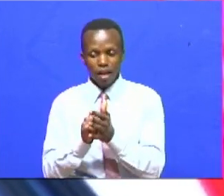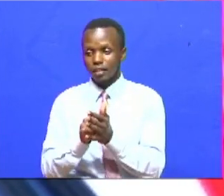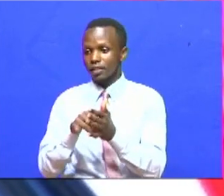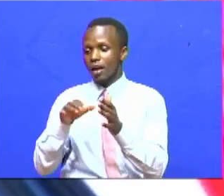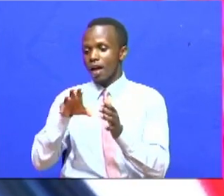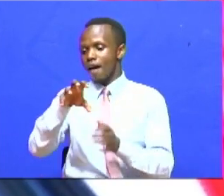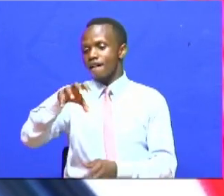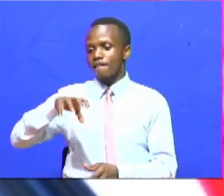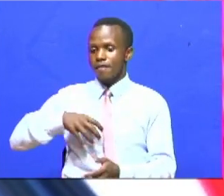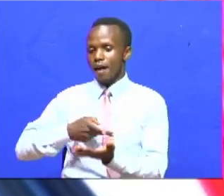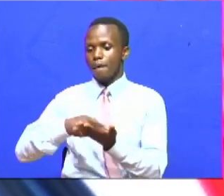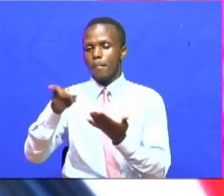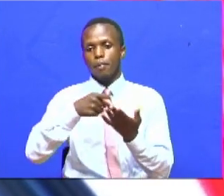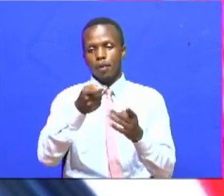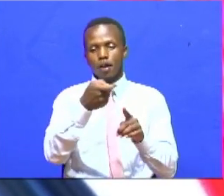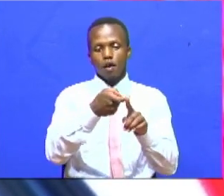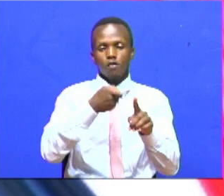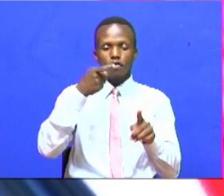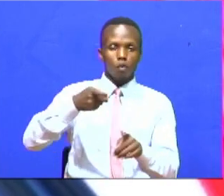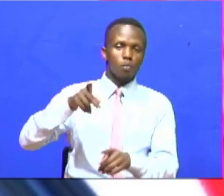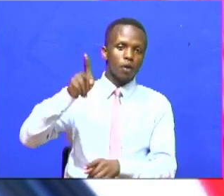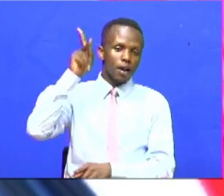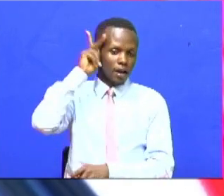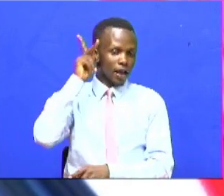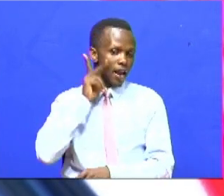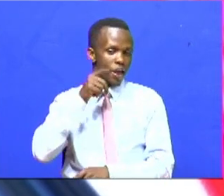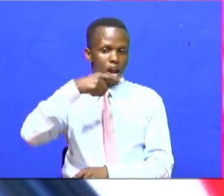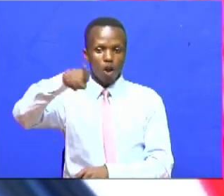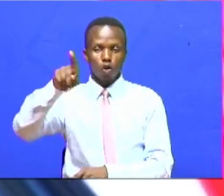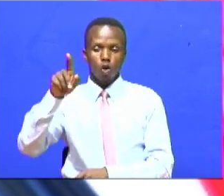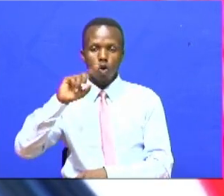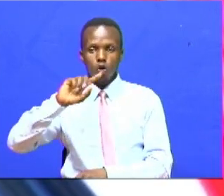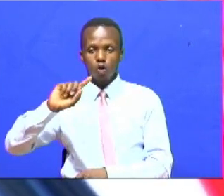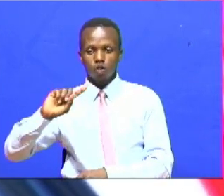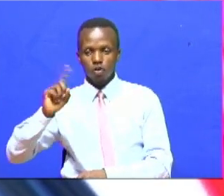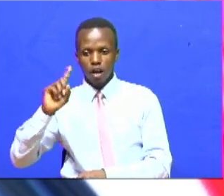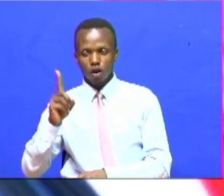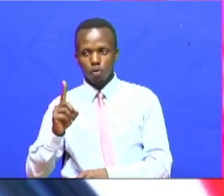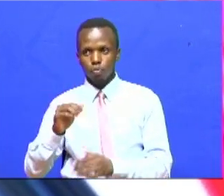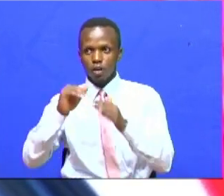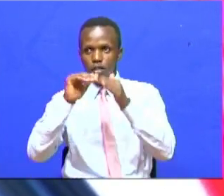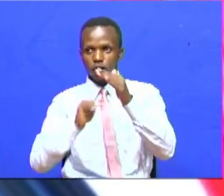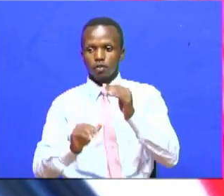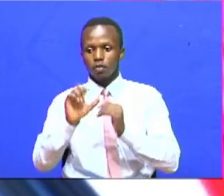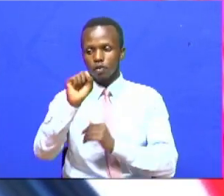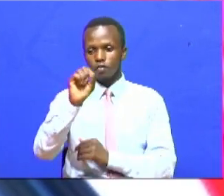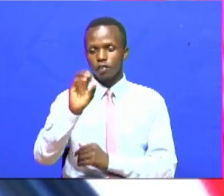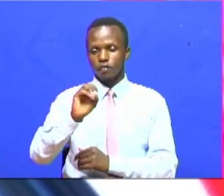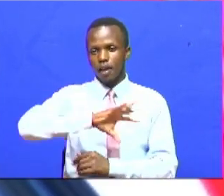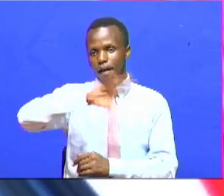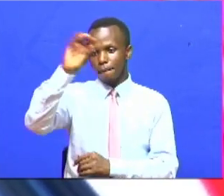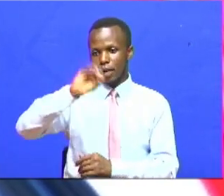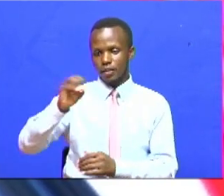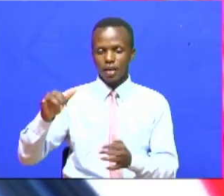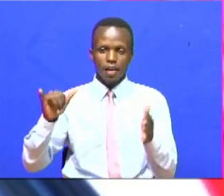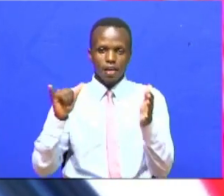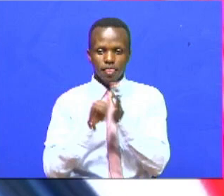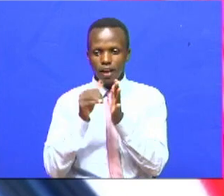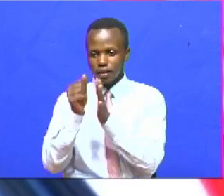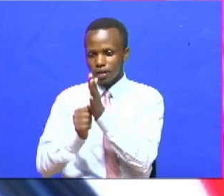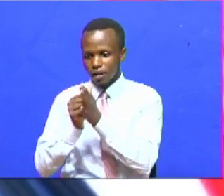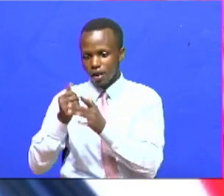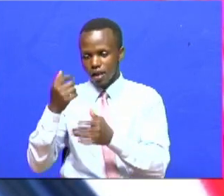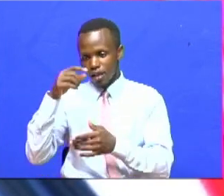kwenda Karen, kwenda town, itapunguzwa by 50% na hii reli. Na ndio sababu